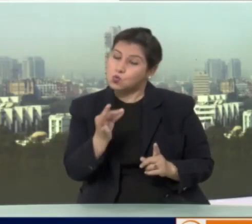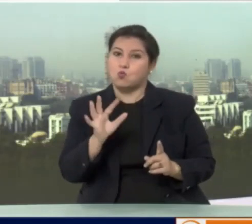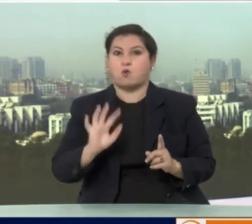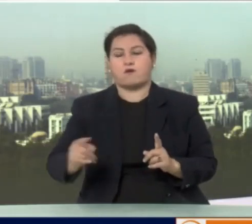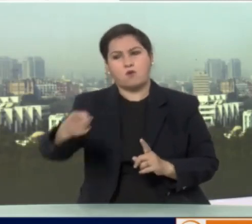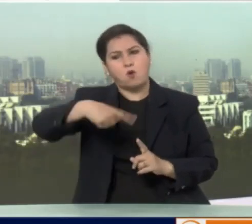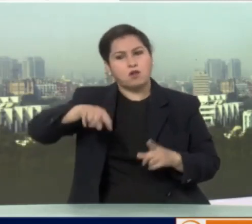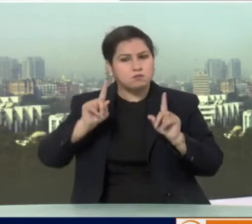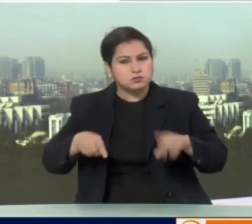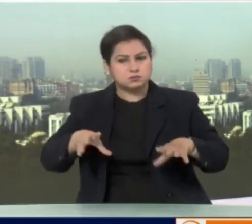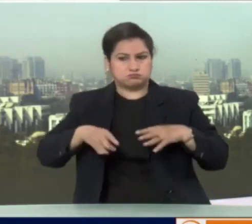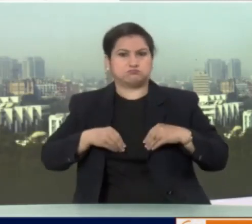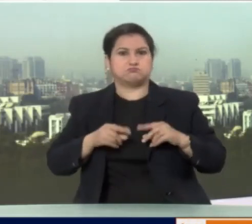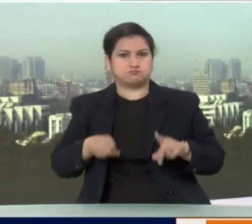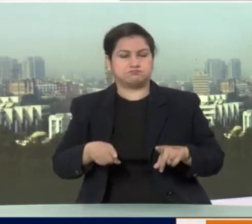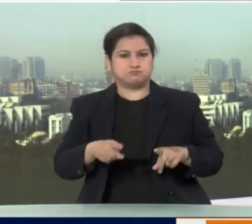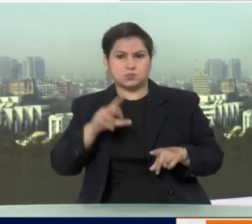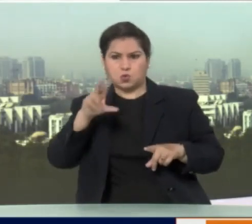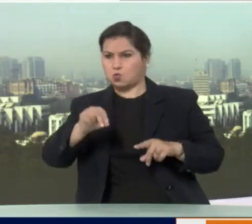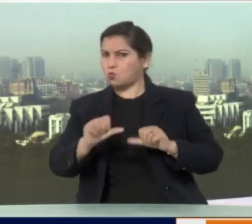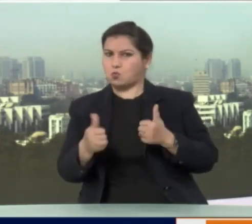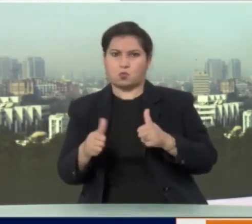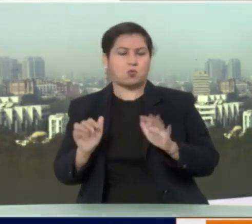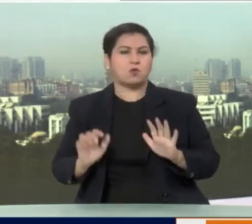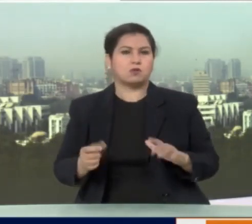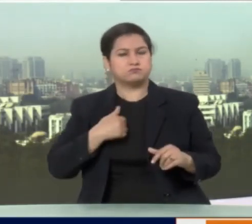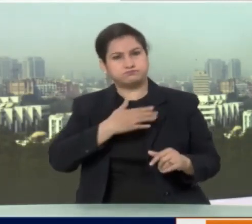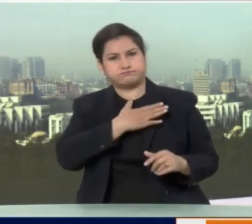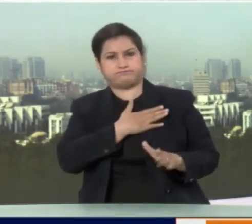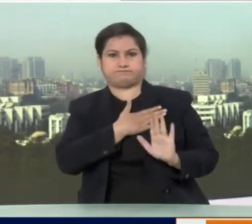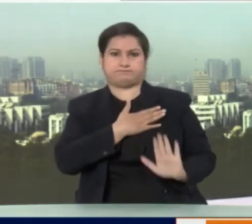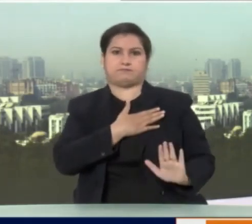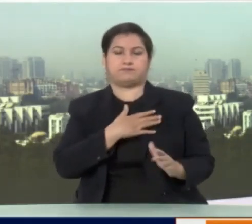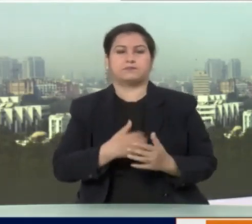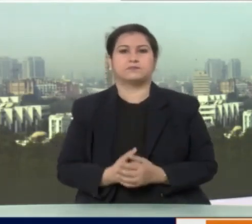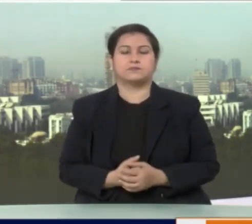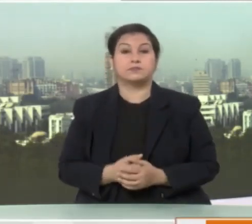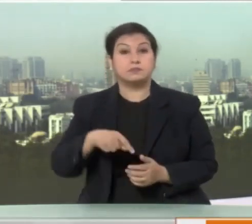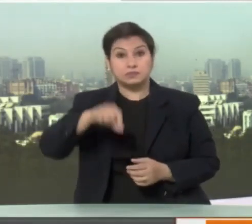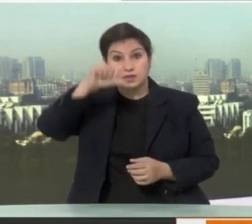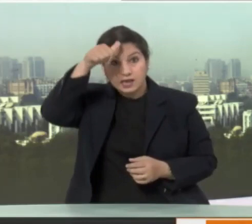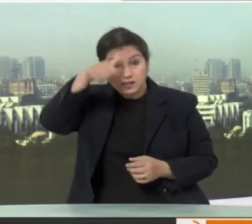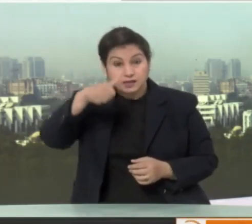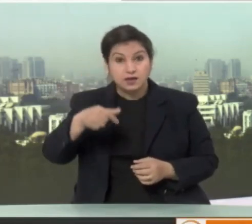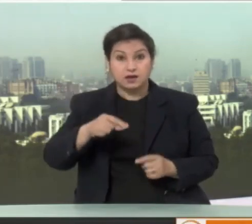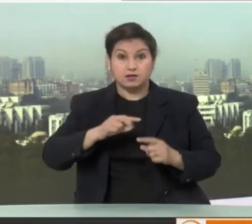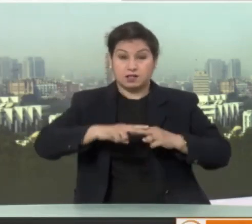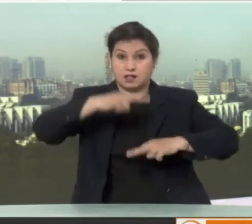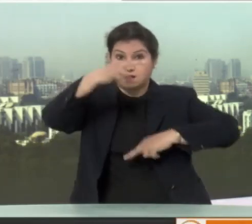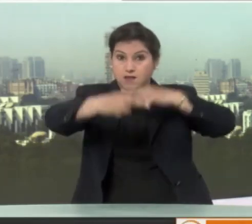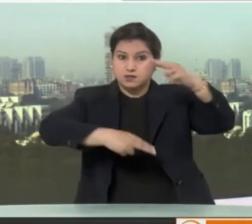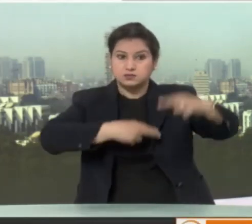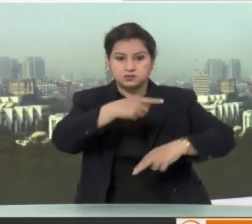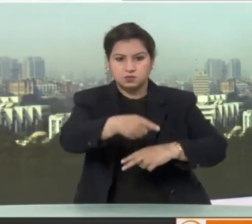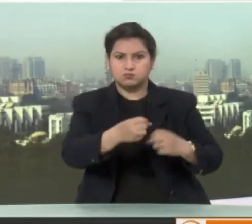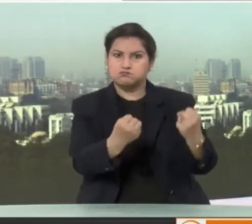नहीं सकता। और मित्रों, मुझे पूरा विश्वास है कि इंडियन इंडस्ट्रीज की